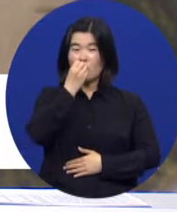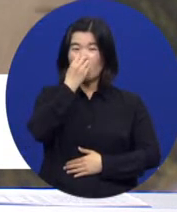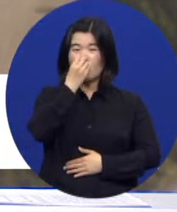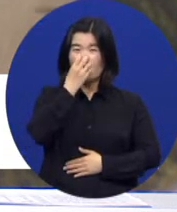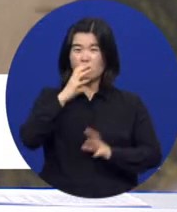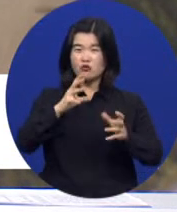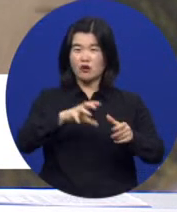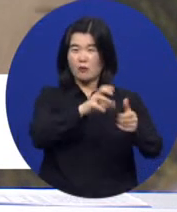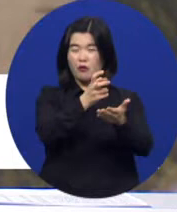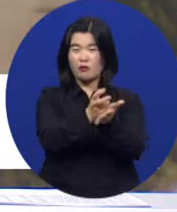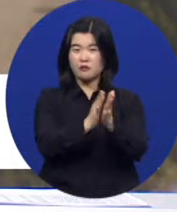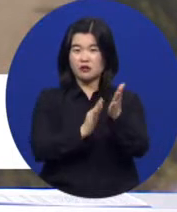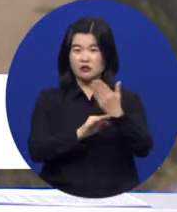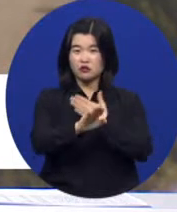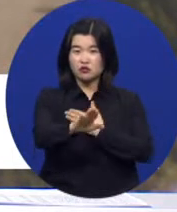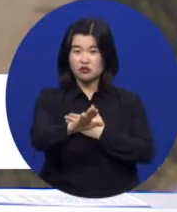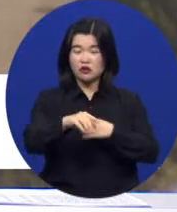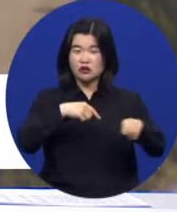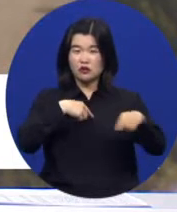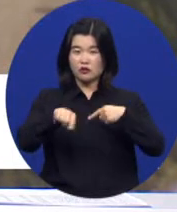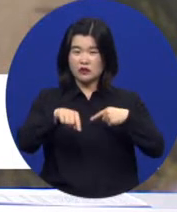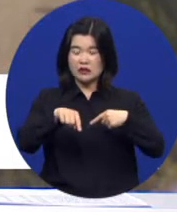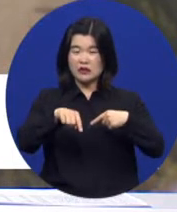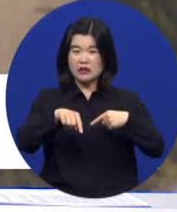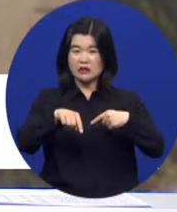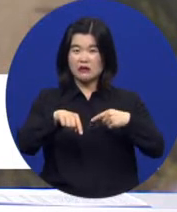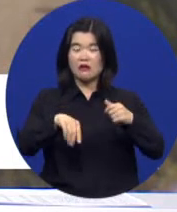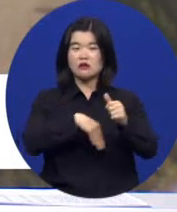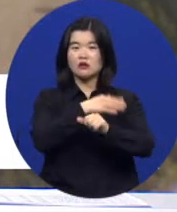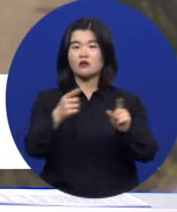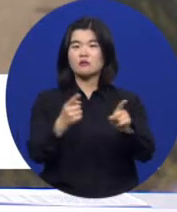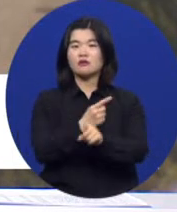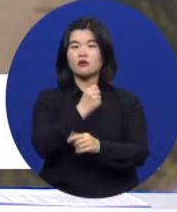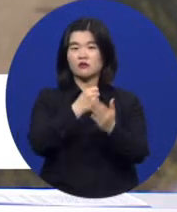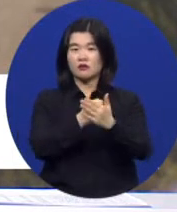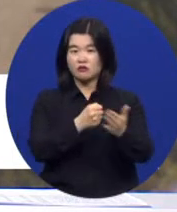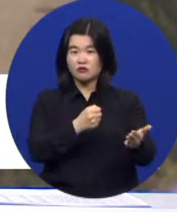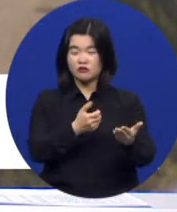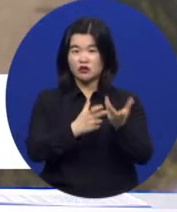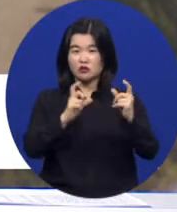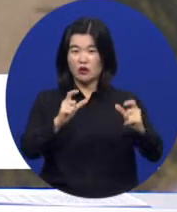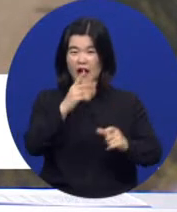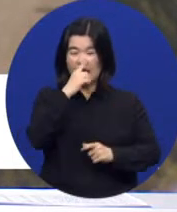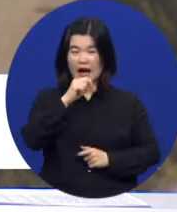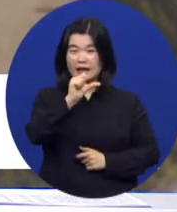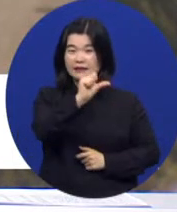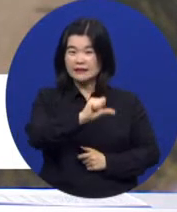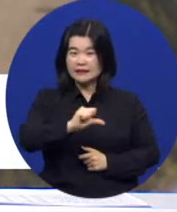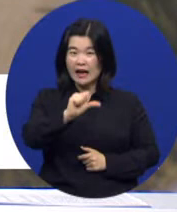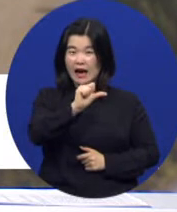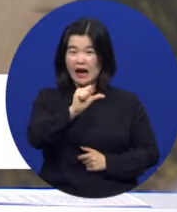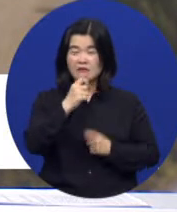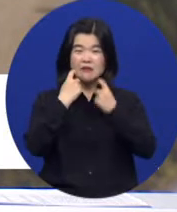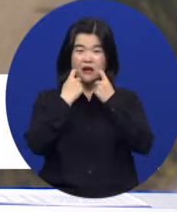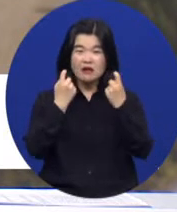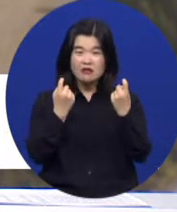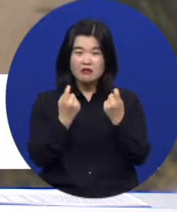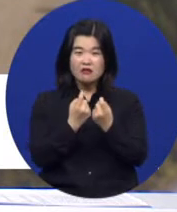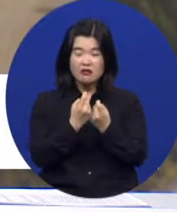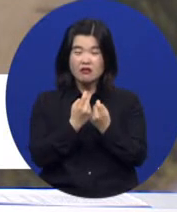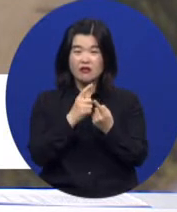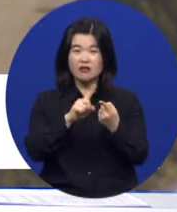홍콩이 국가보안법 시행 이후 정치 상황이 급변하고 있기 때문인데요. 제주가 아시아태평양 지역 민간